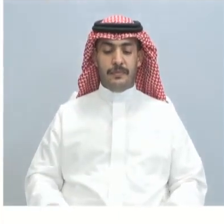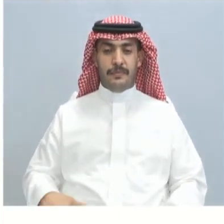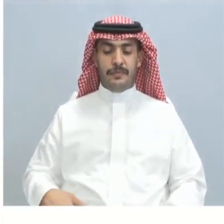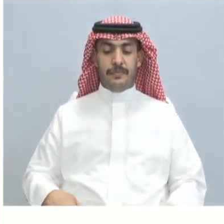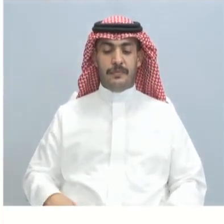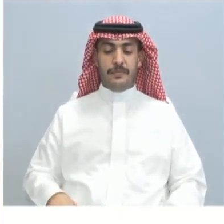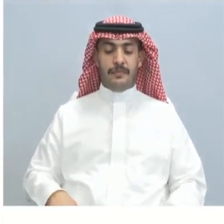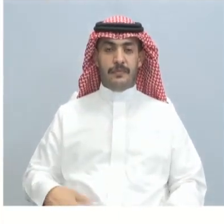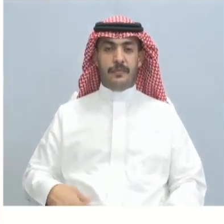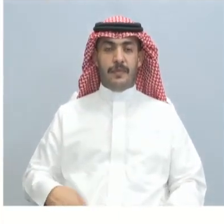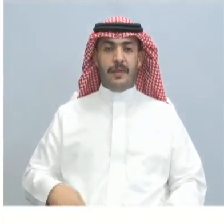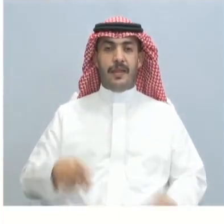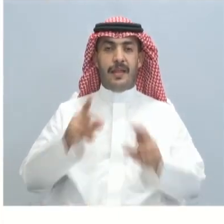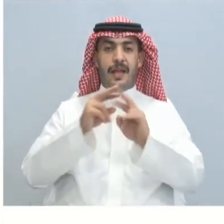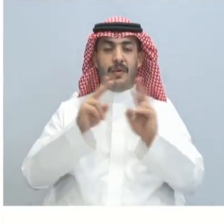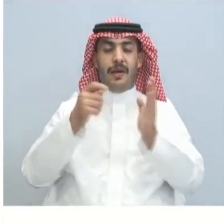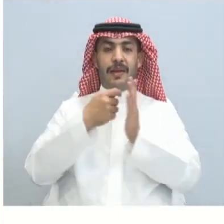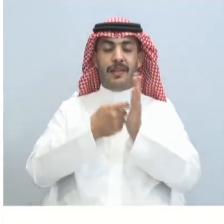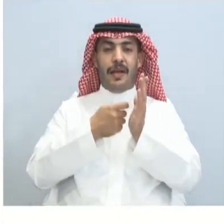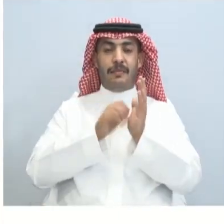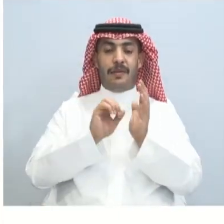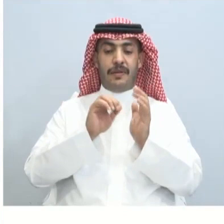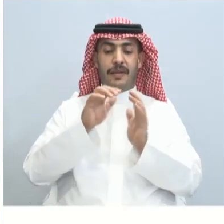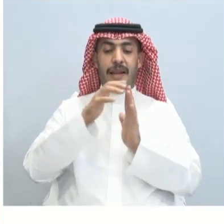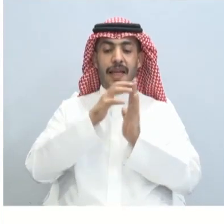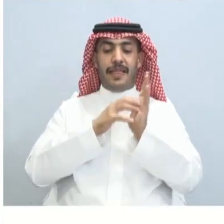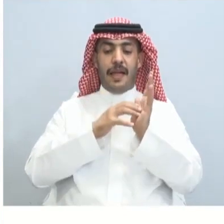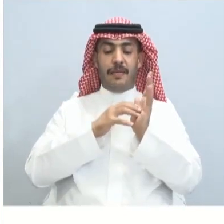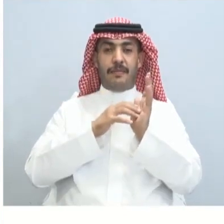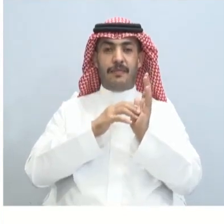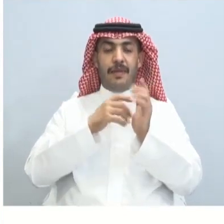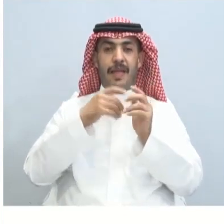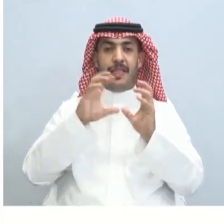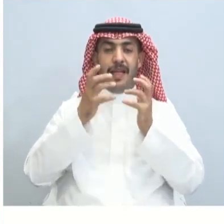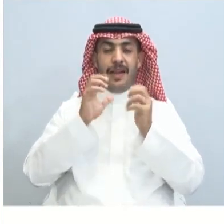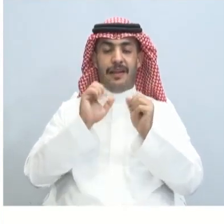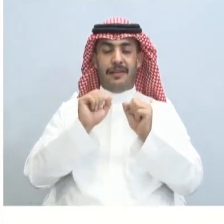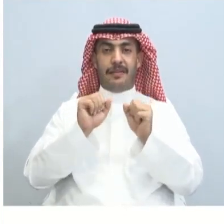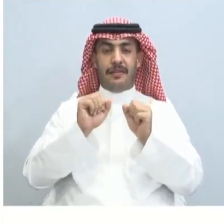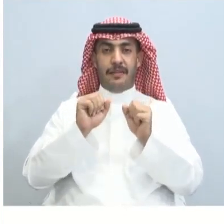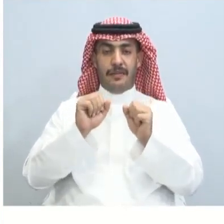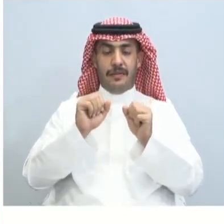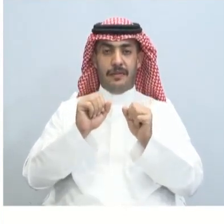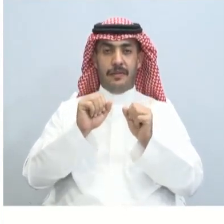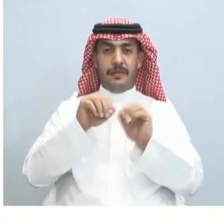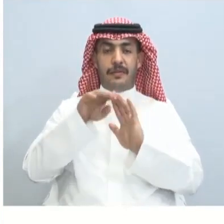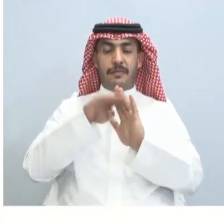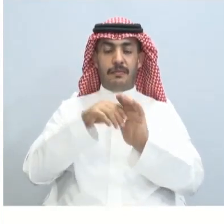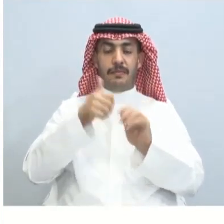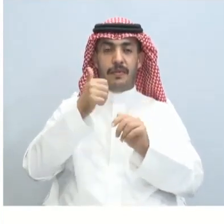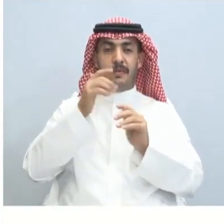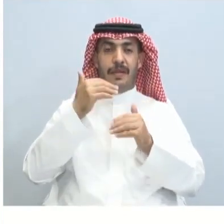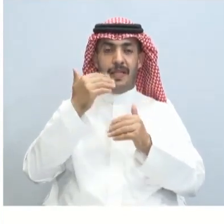انواع الكتابه لدينا الخطاب الاداري الخطاب الذي يصدر هو يعتبر من الكتاب الاداريه التعاميم التي تصدر